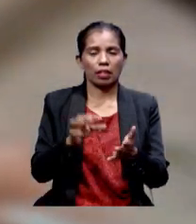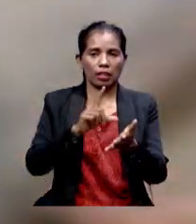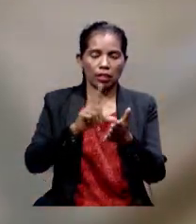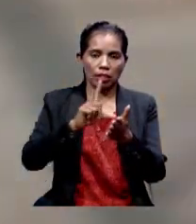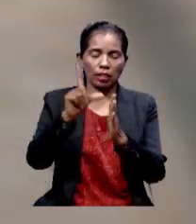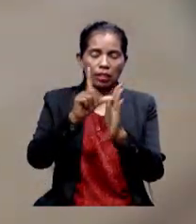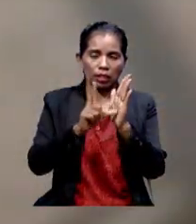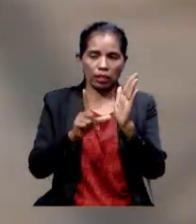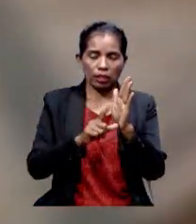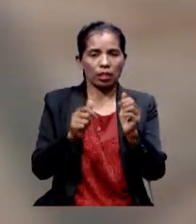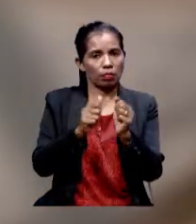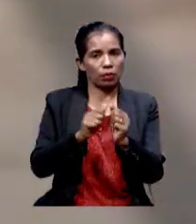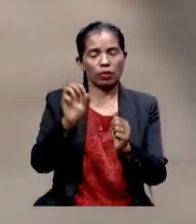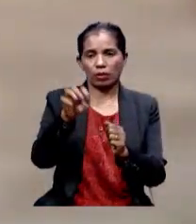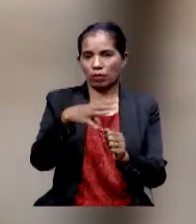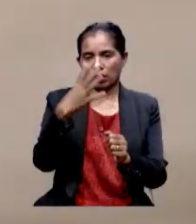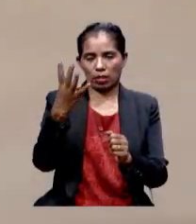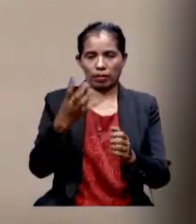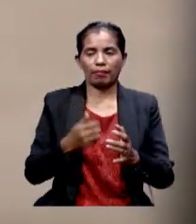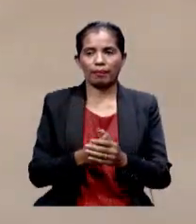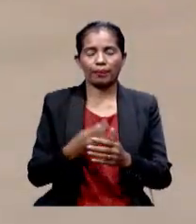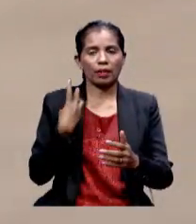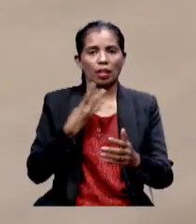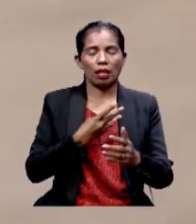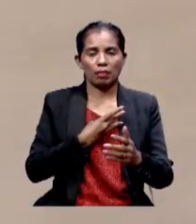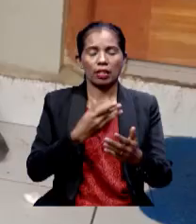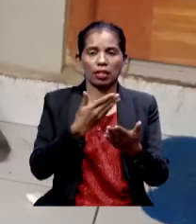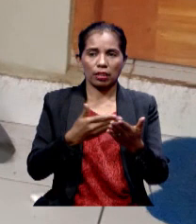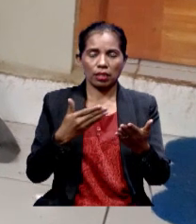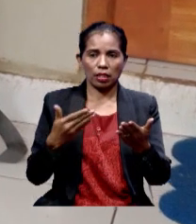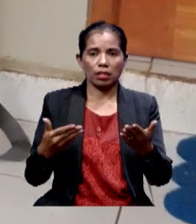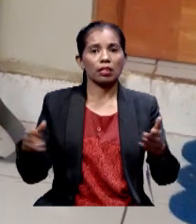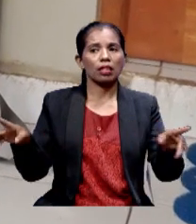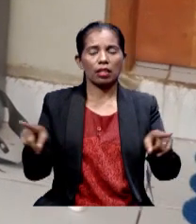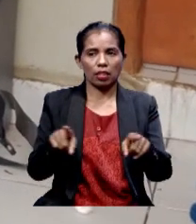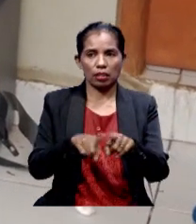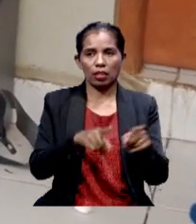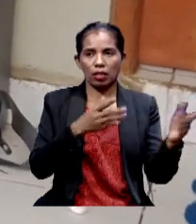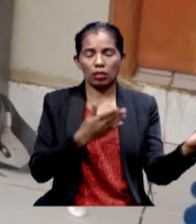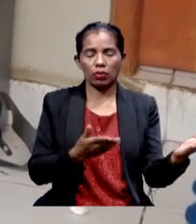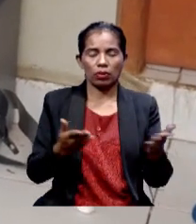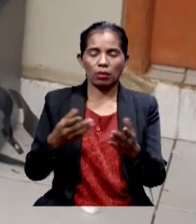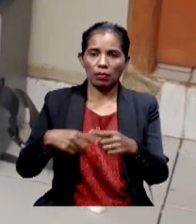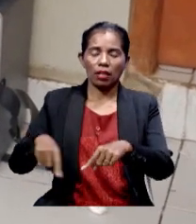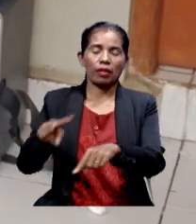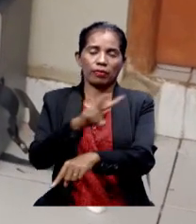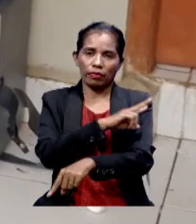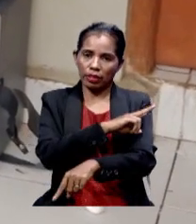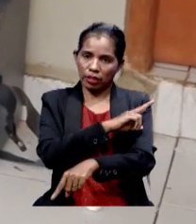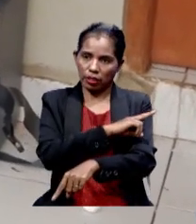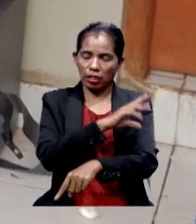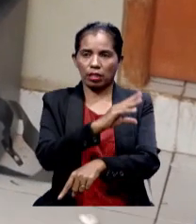mos amin ya equipamentus anesan lori halo batina taun ne hanesan